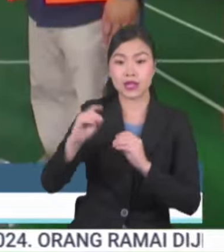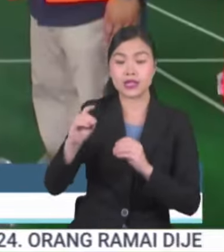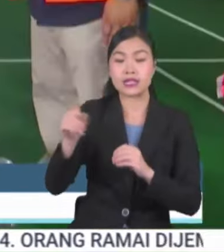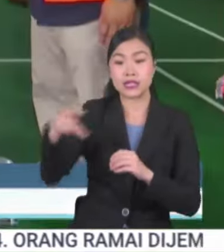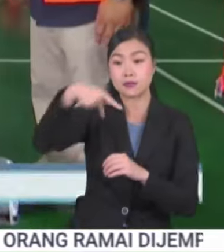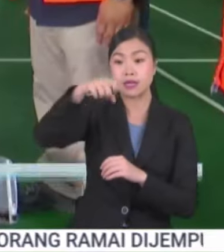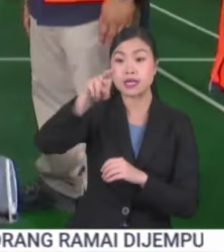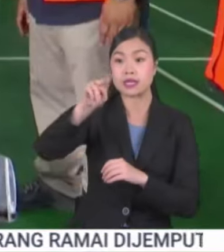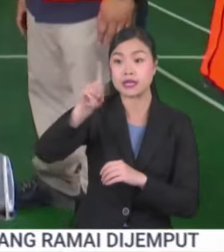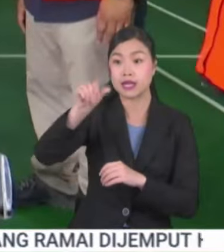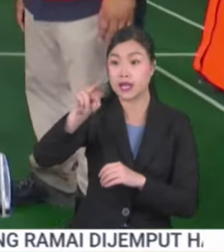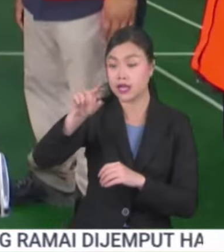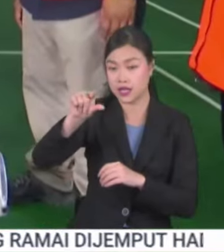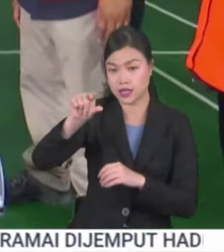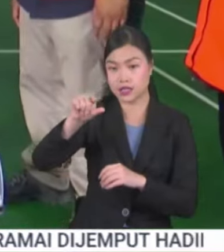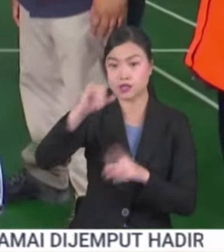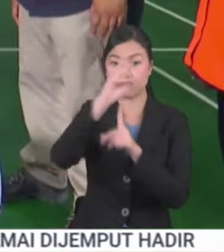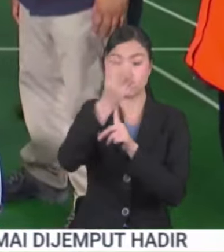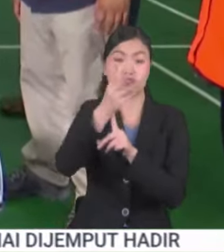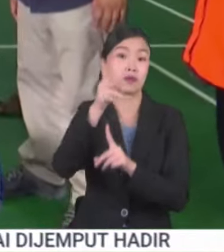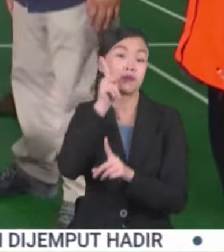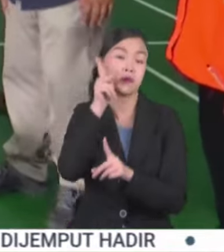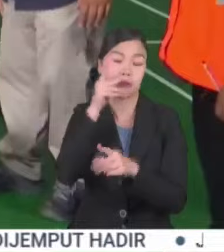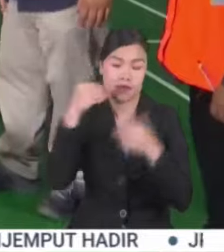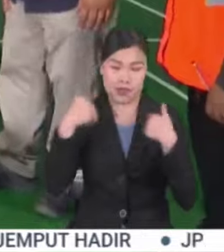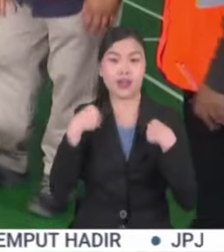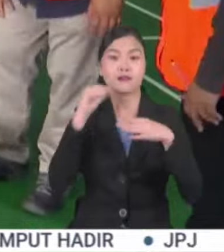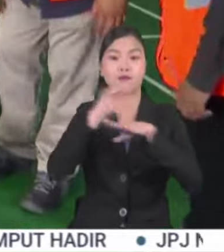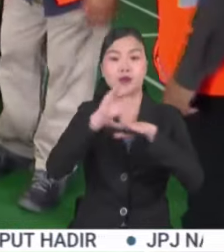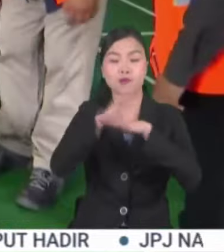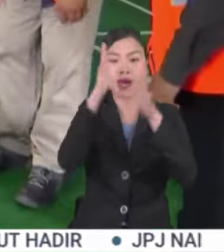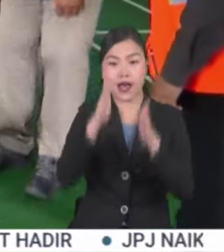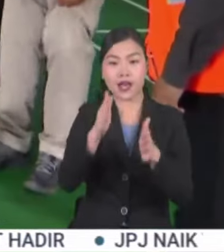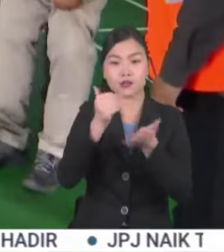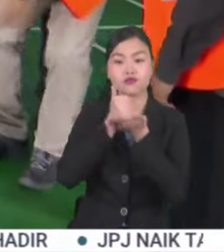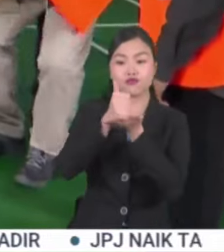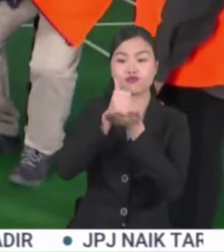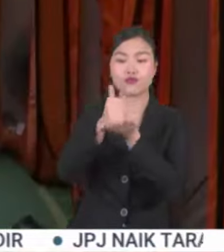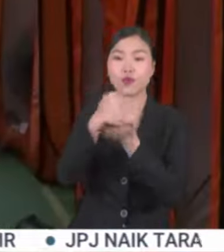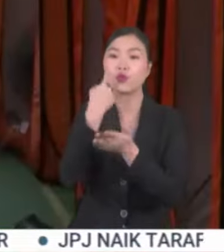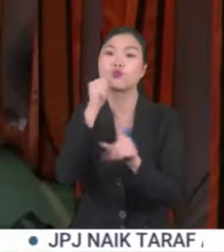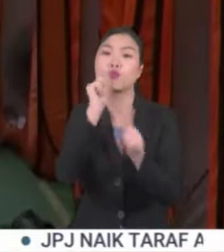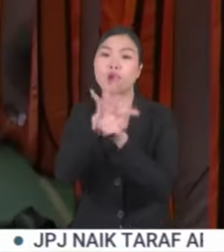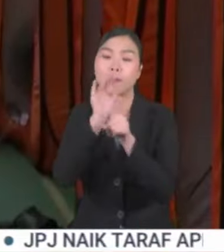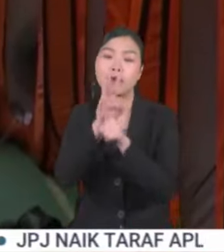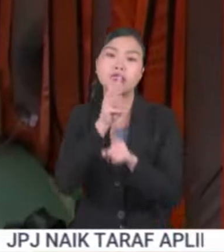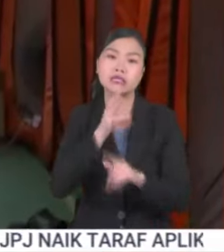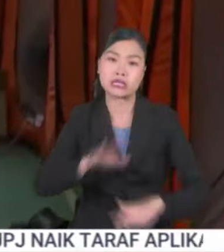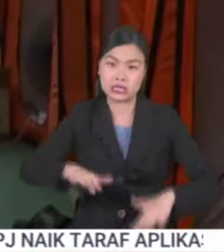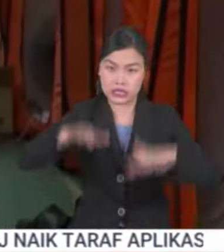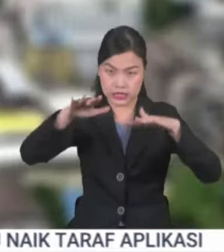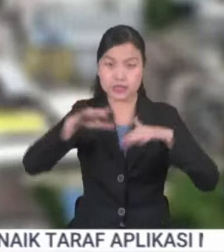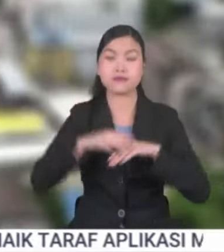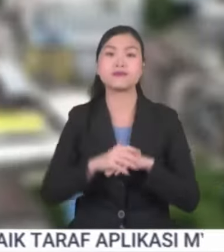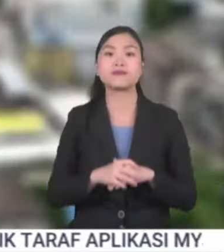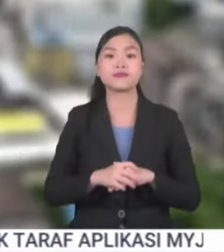Pendang. JKM Kedah menempatkan kaunselor di setiap PPS bagi memberi bantuan penduduk terjejas banjir.